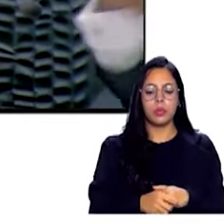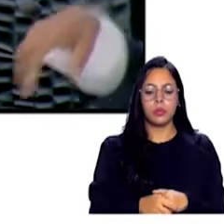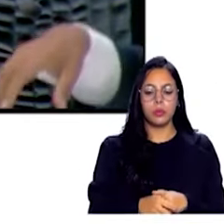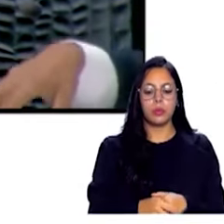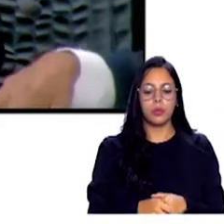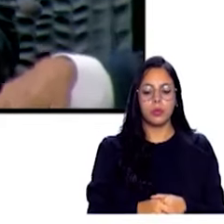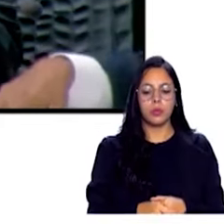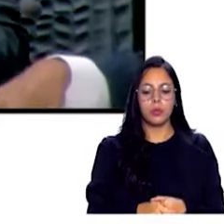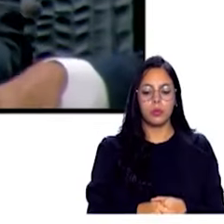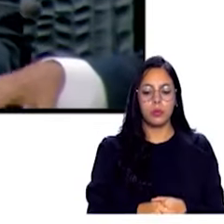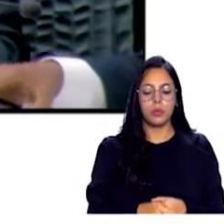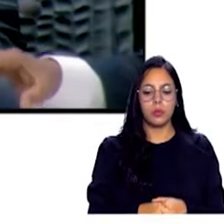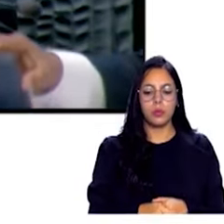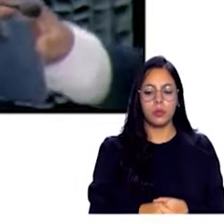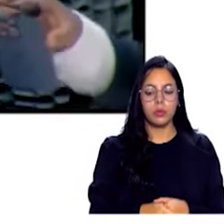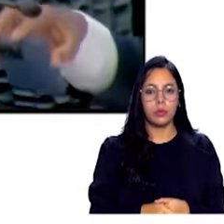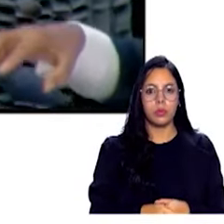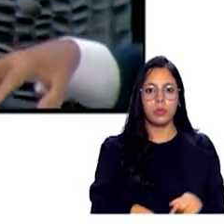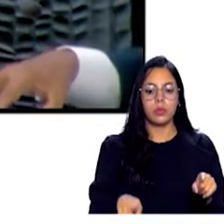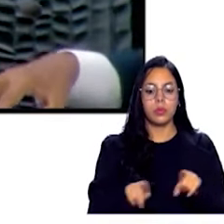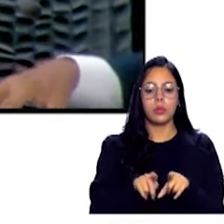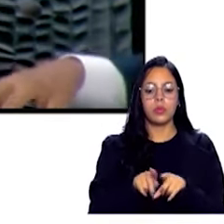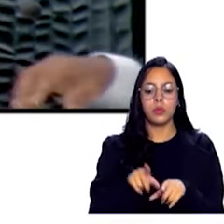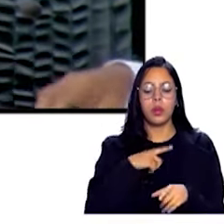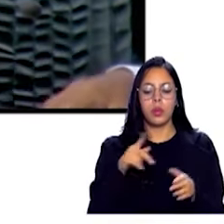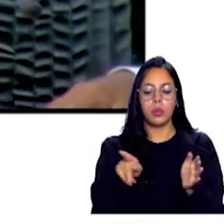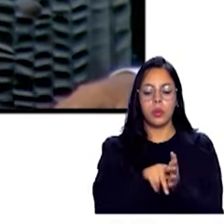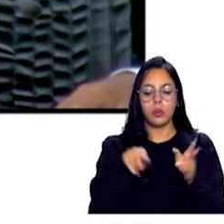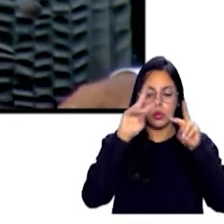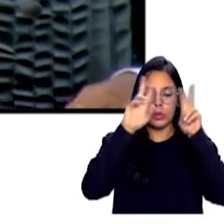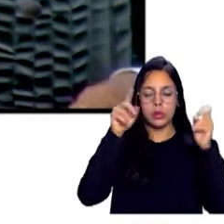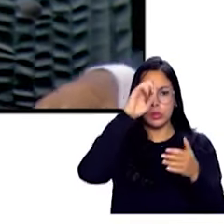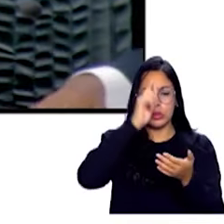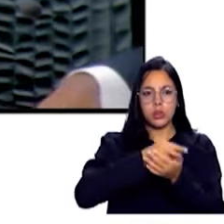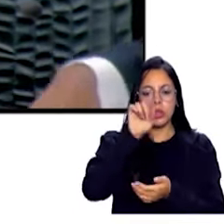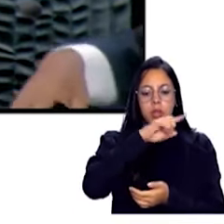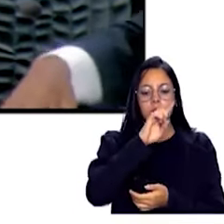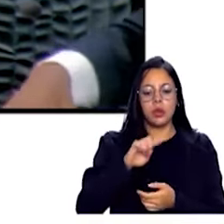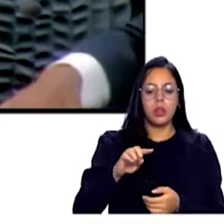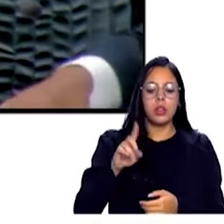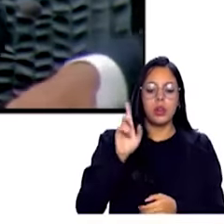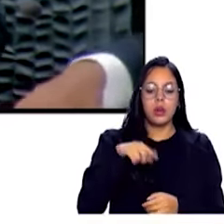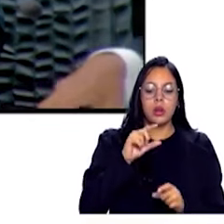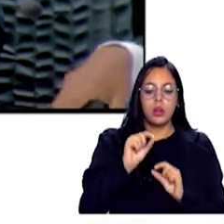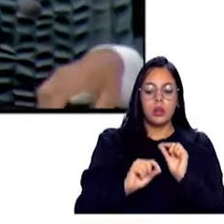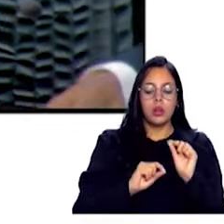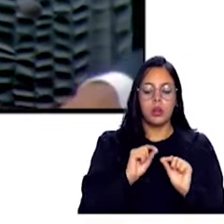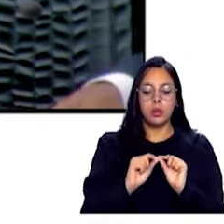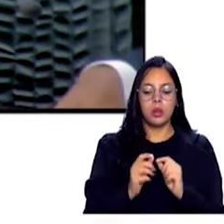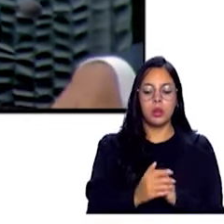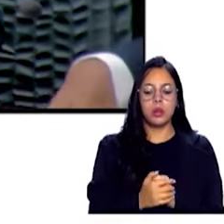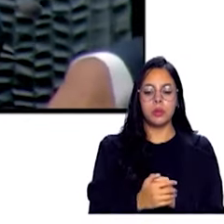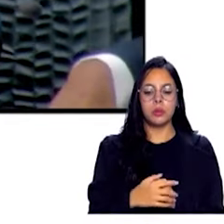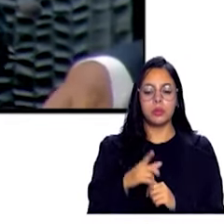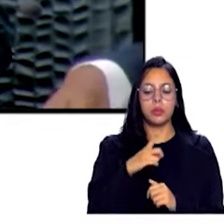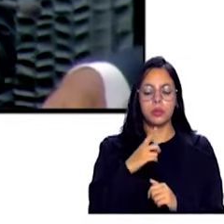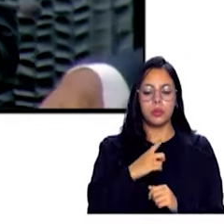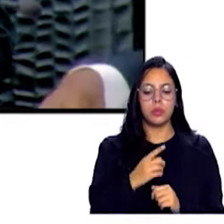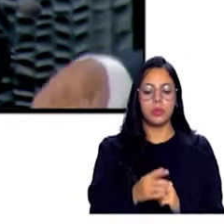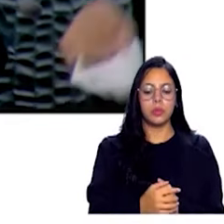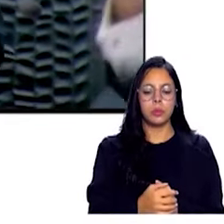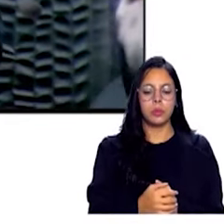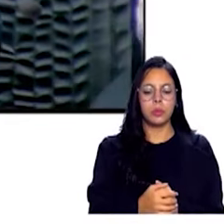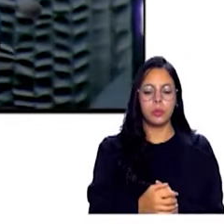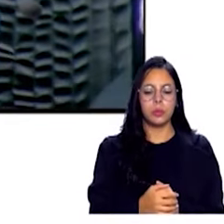la cour de cassation Elle n'A pas de bourse elle n'A pas d'épée Elle ne statue pas au fond Elle ne